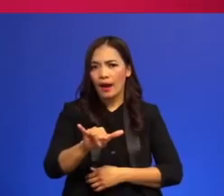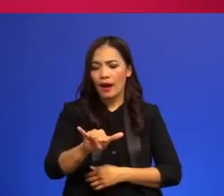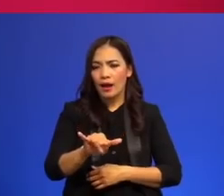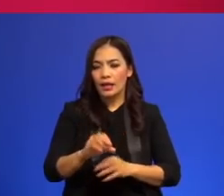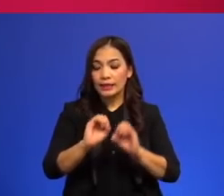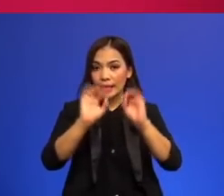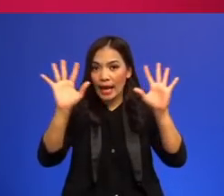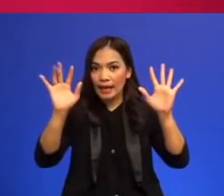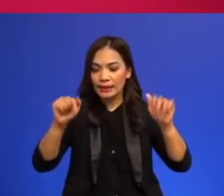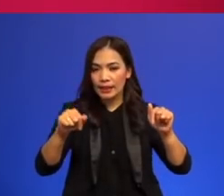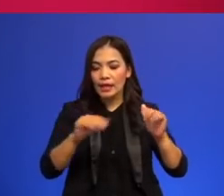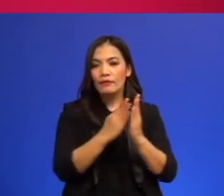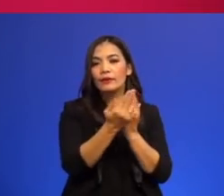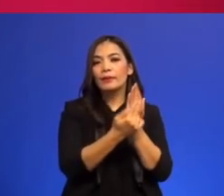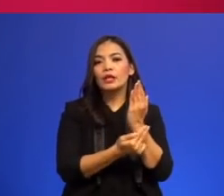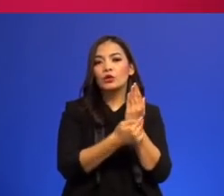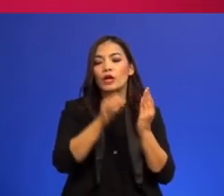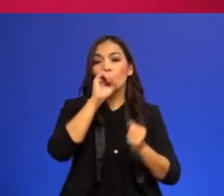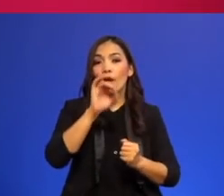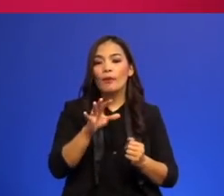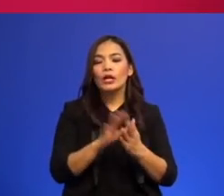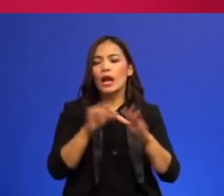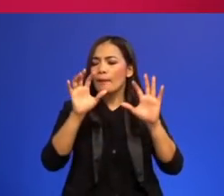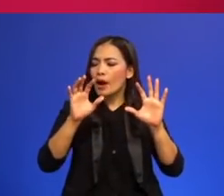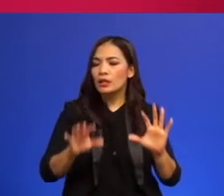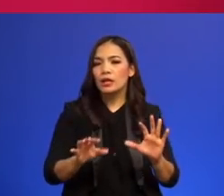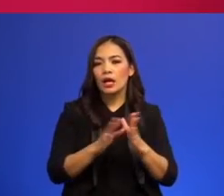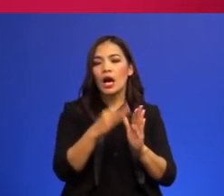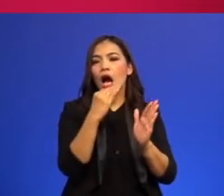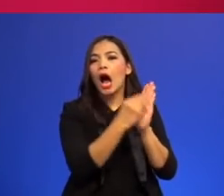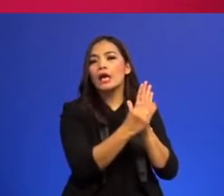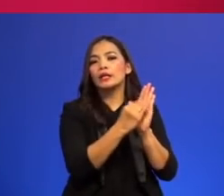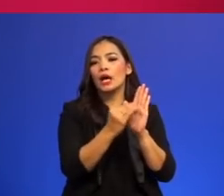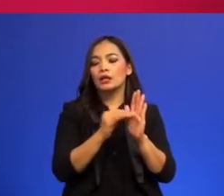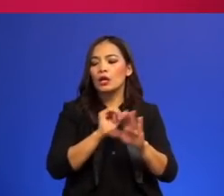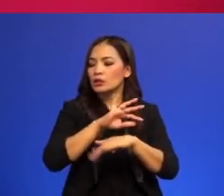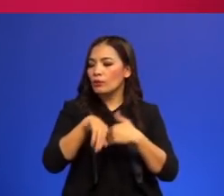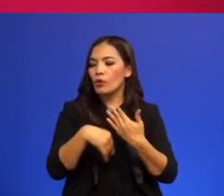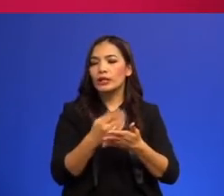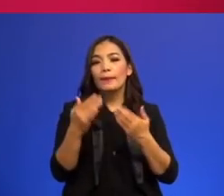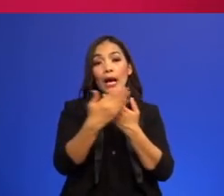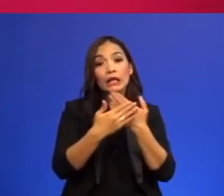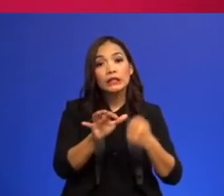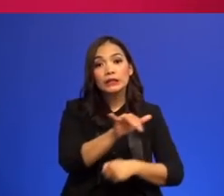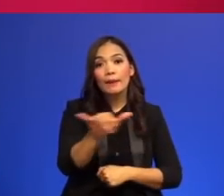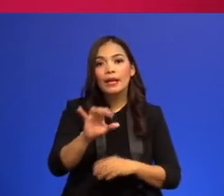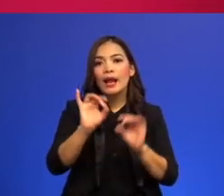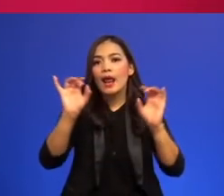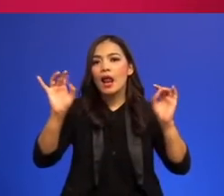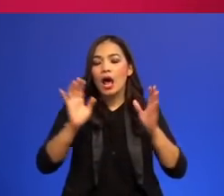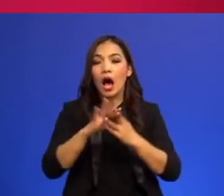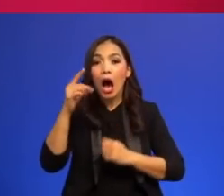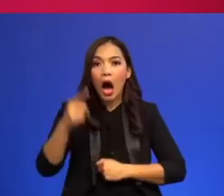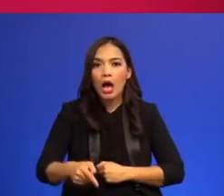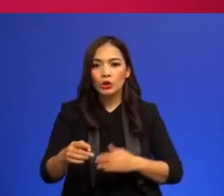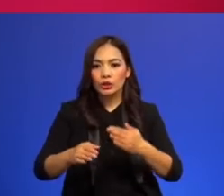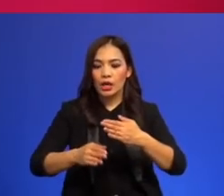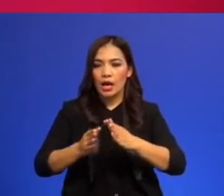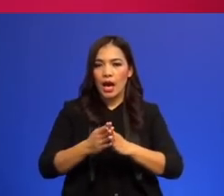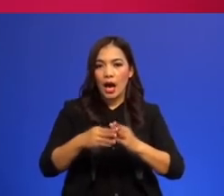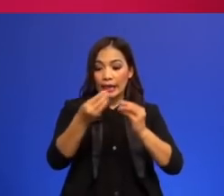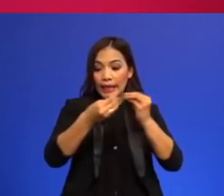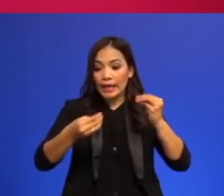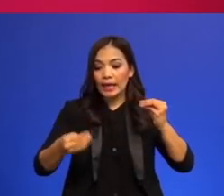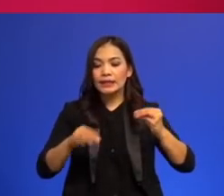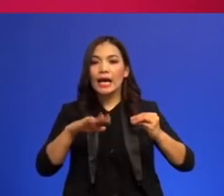Ya jelaslah firman Tuhan mengatakan itu dalam banyak ayat, kasih sesamamu dan lain-lain. Maka generasi muda